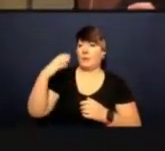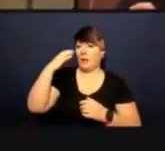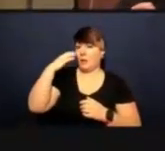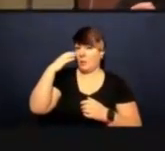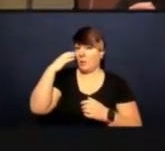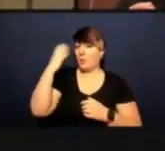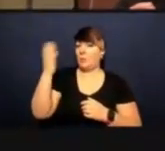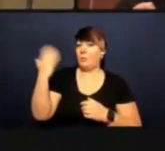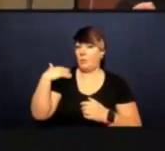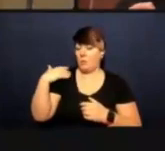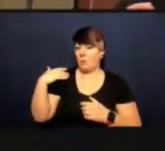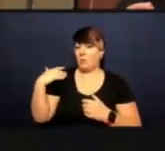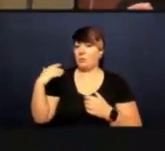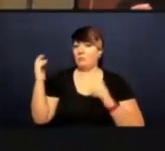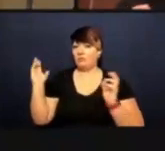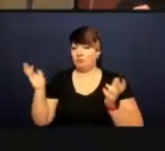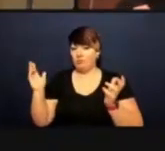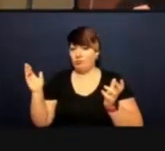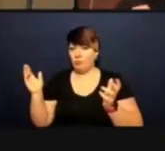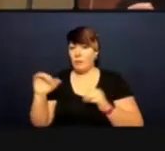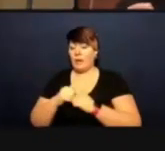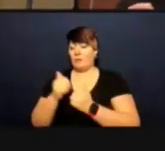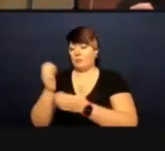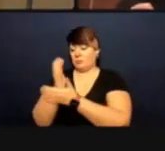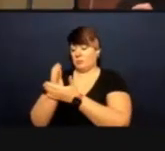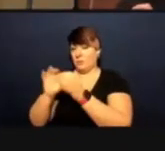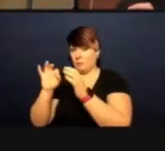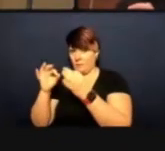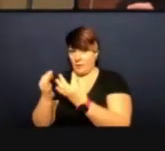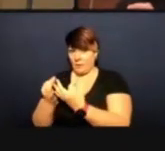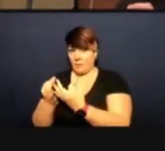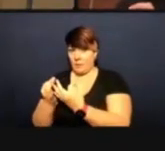Ninatumai nimejibu swali lako. Ndio, hapo awali